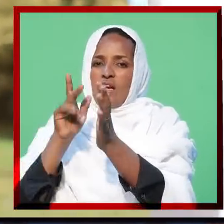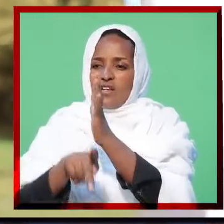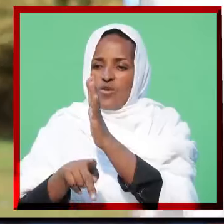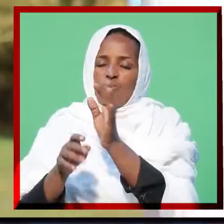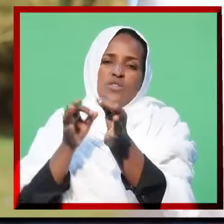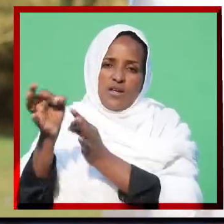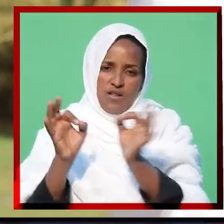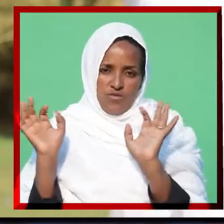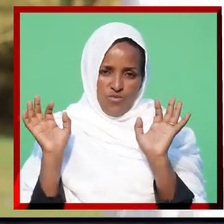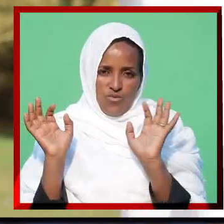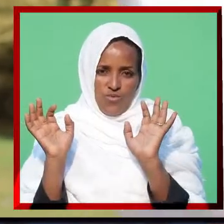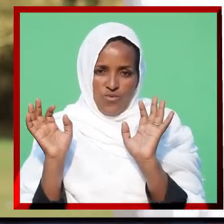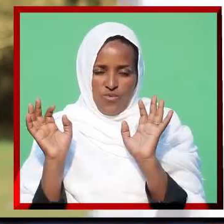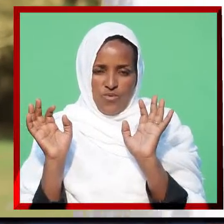የተገለጸው